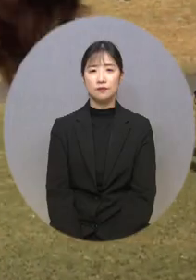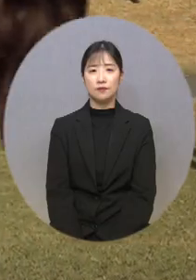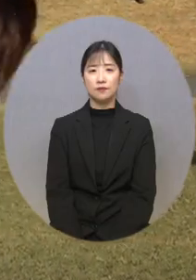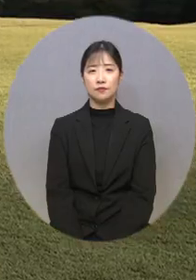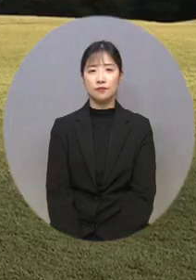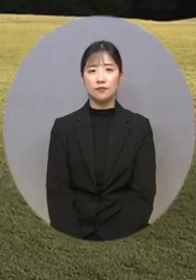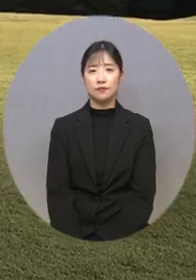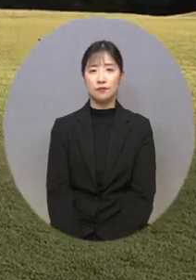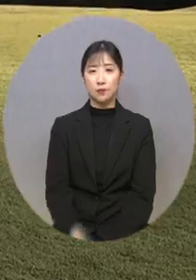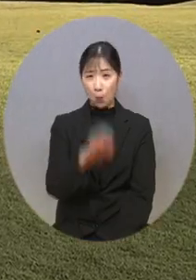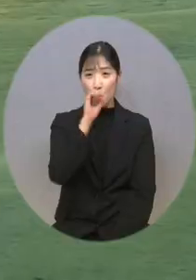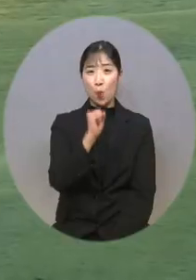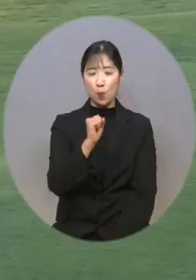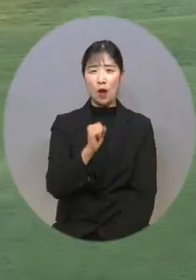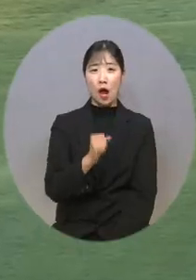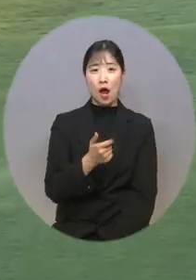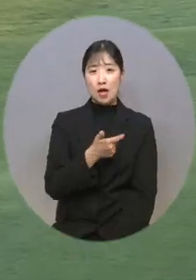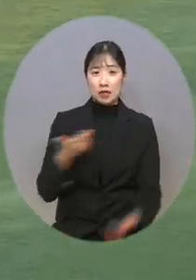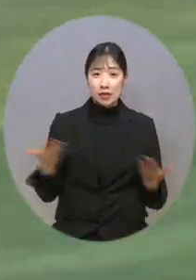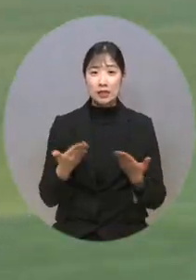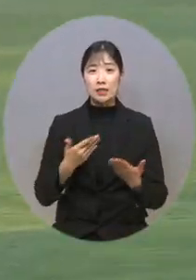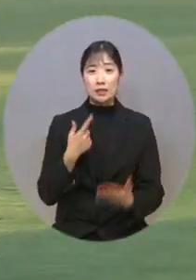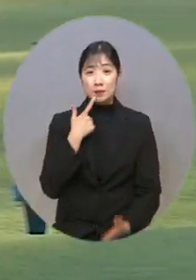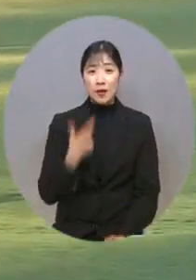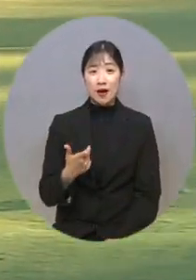샤! 큰일 날 뻔했다.